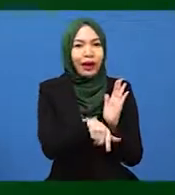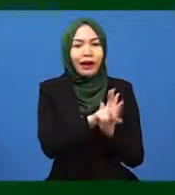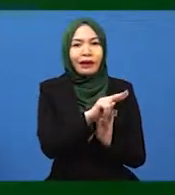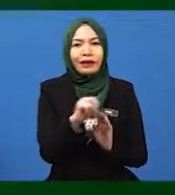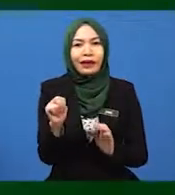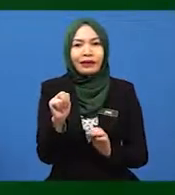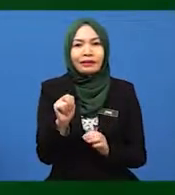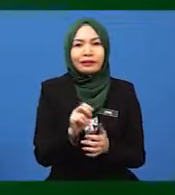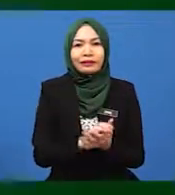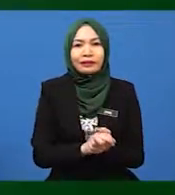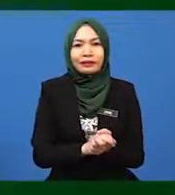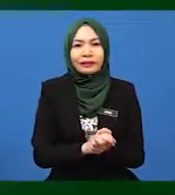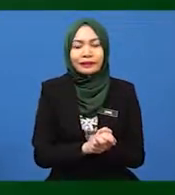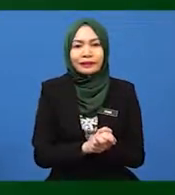berbahaya.